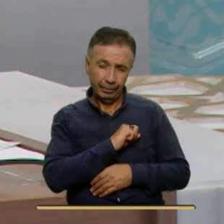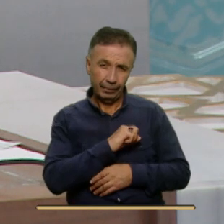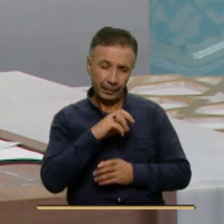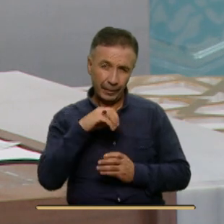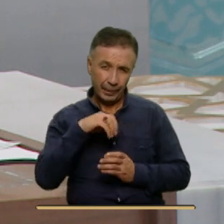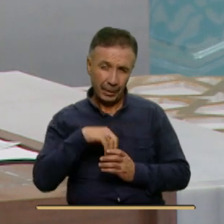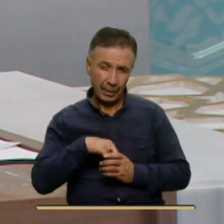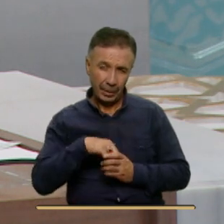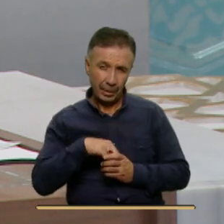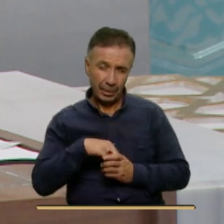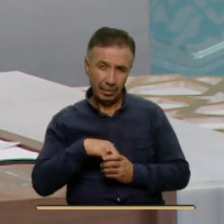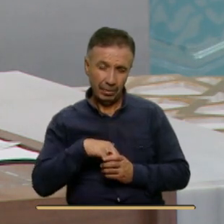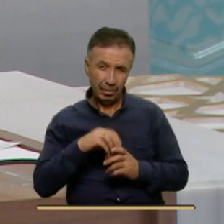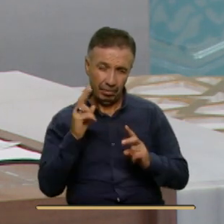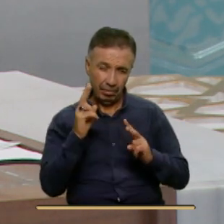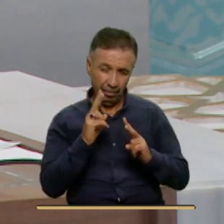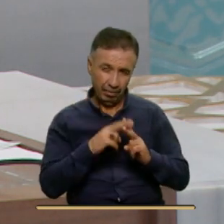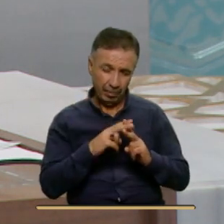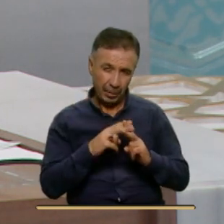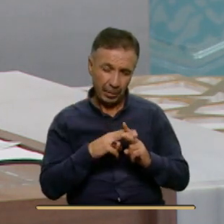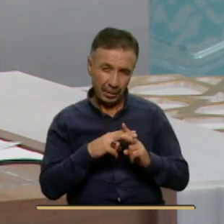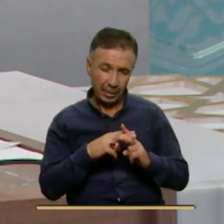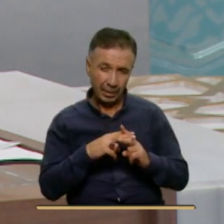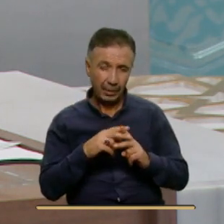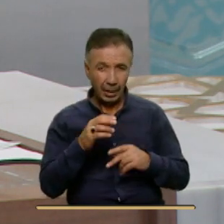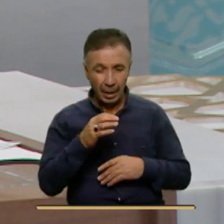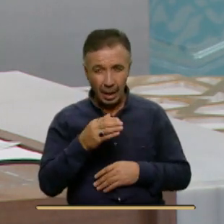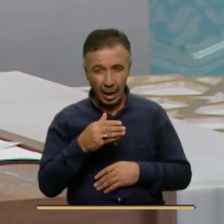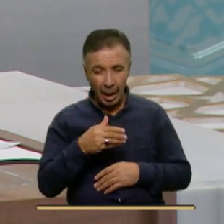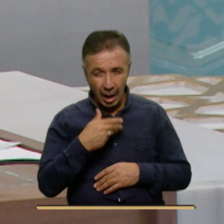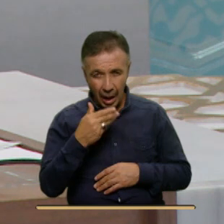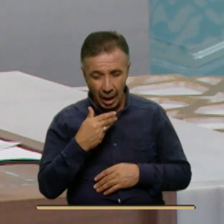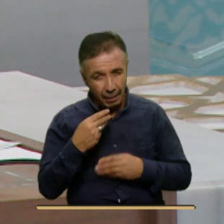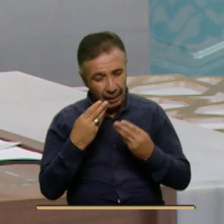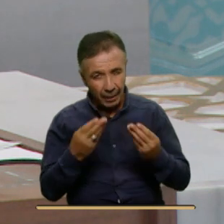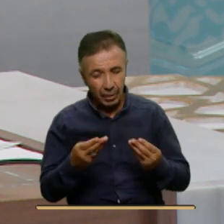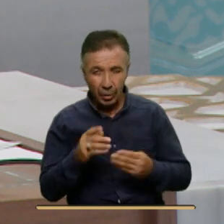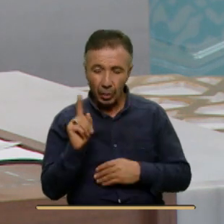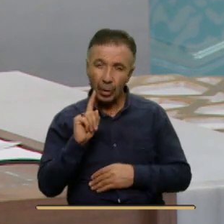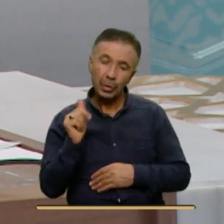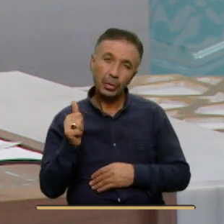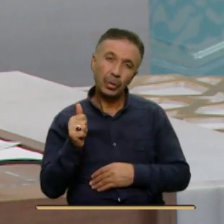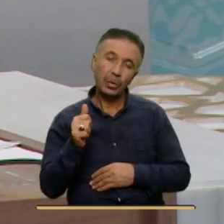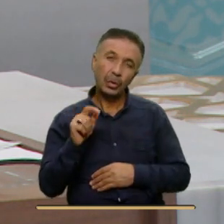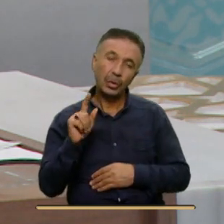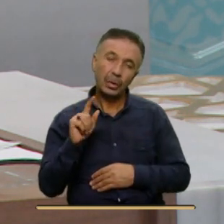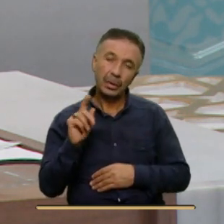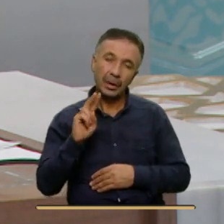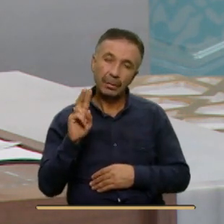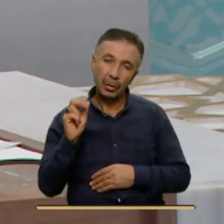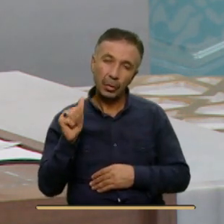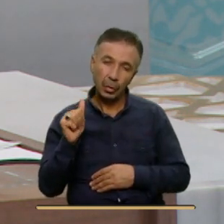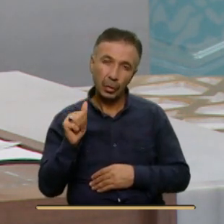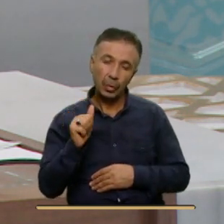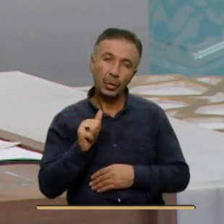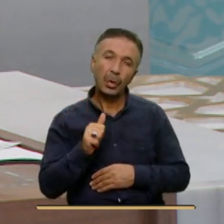güvenlik güçlerine efendim haber veriliyor da 10 gün, 20 gün ölmüş orada komşu,